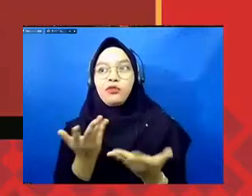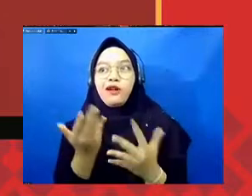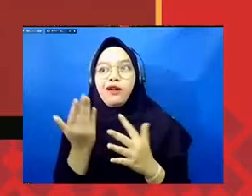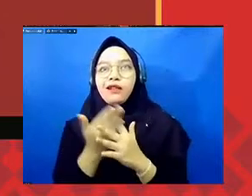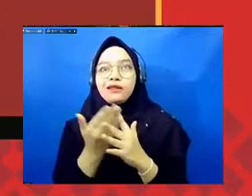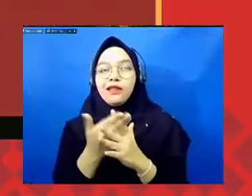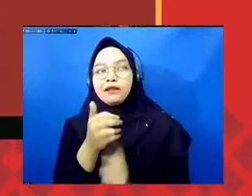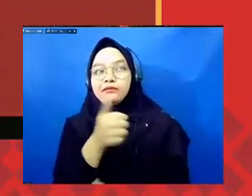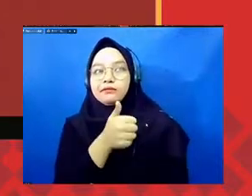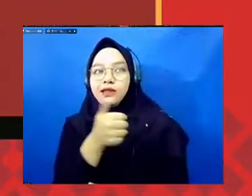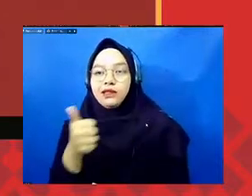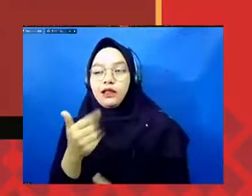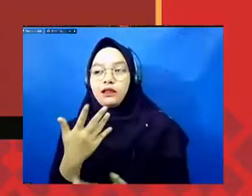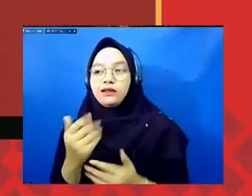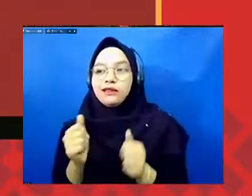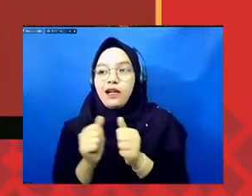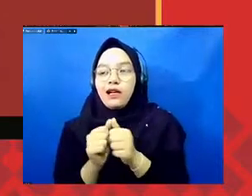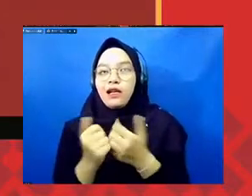dengan